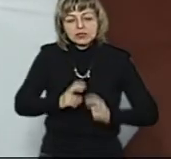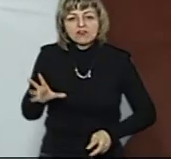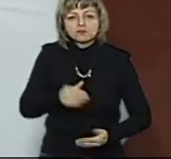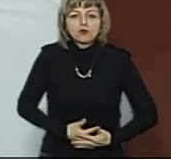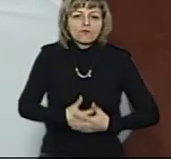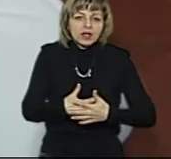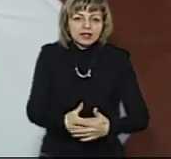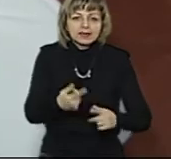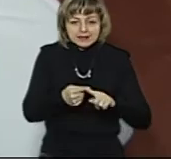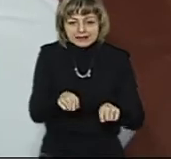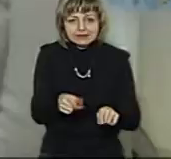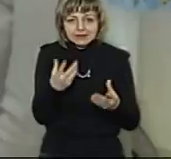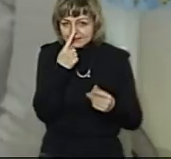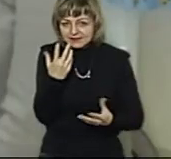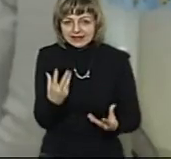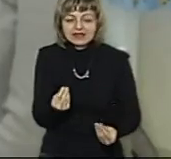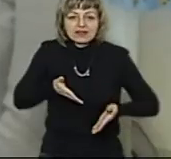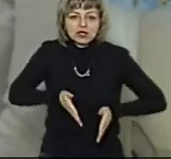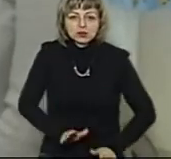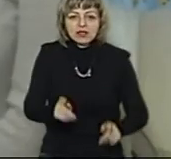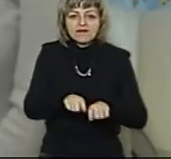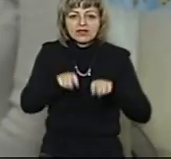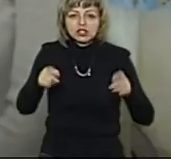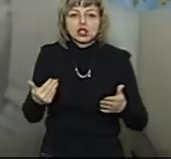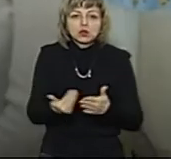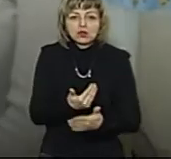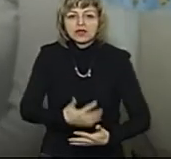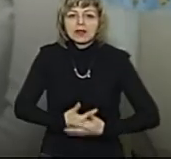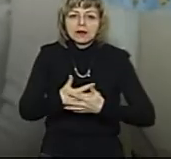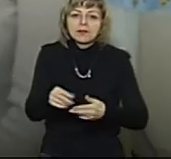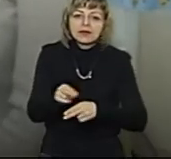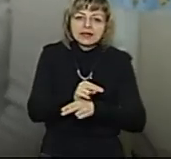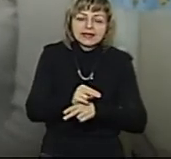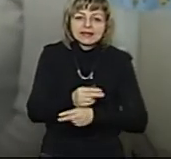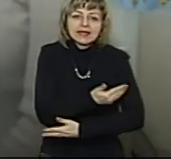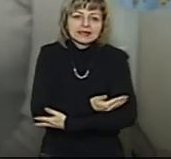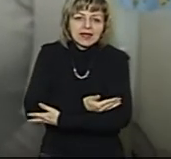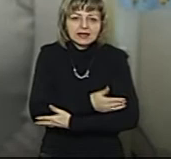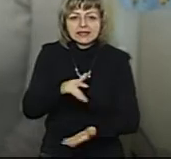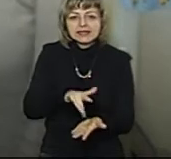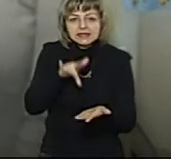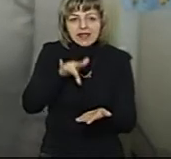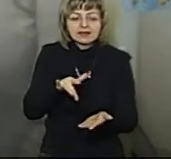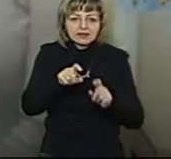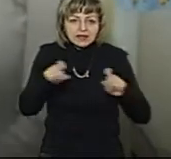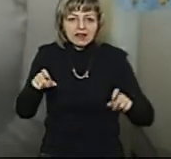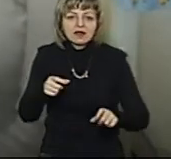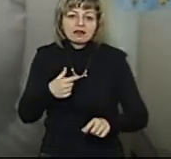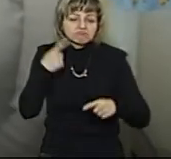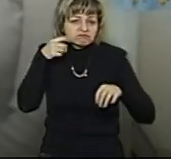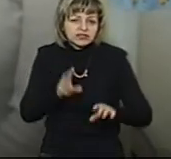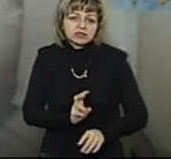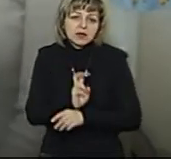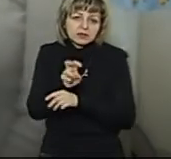вагітність і цими днями народила. Відкрився новий перинатальний центр, вирішила просто прийти сюди стати на облік. Випадково